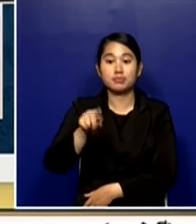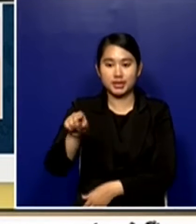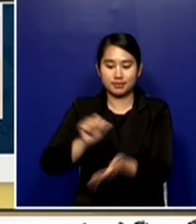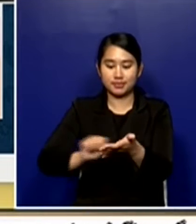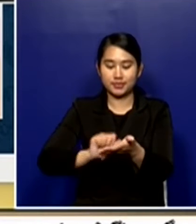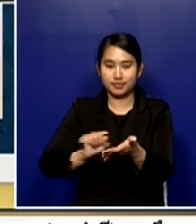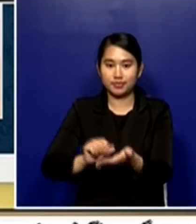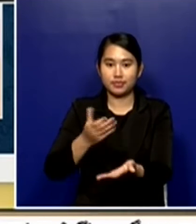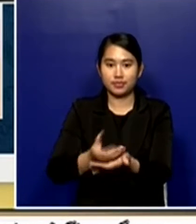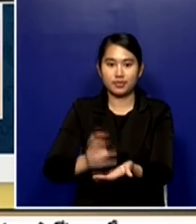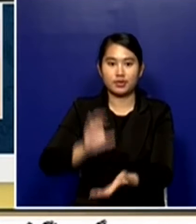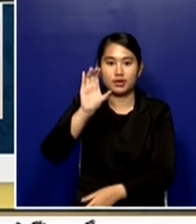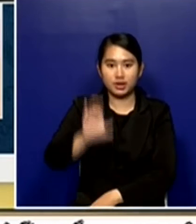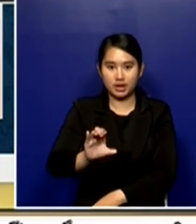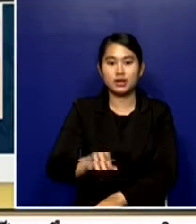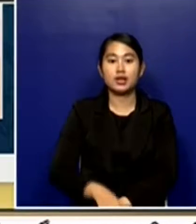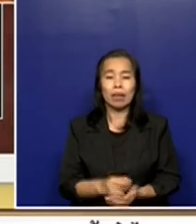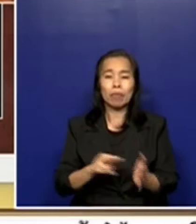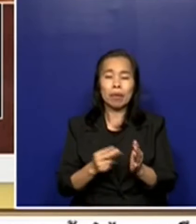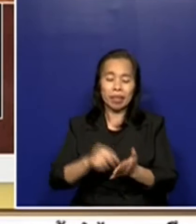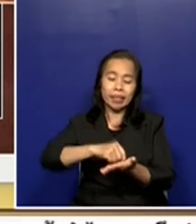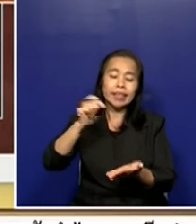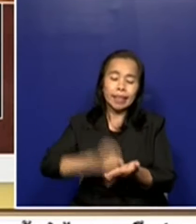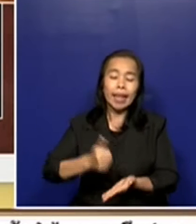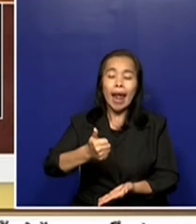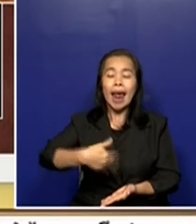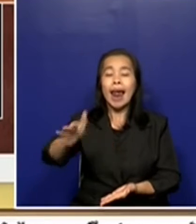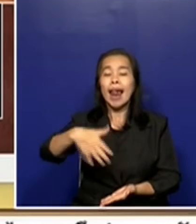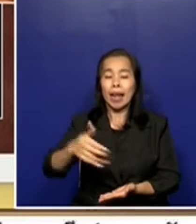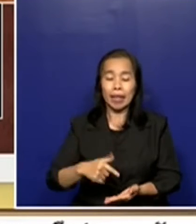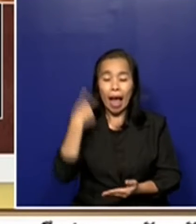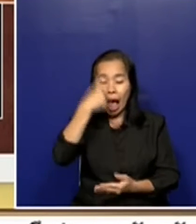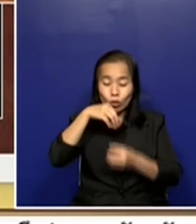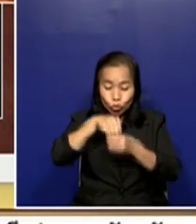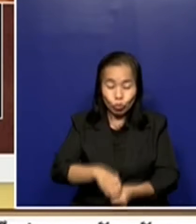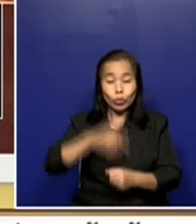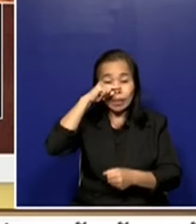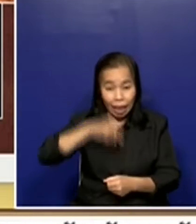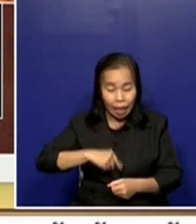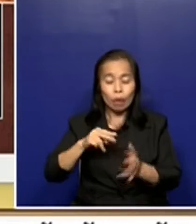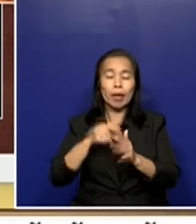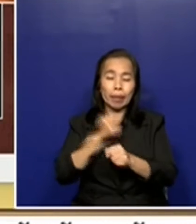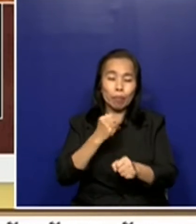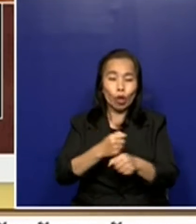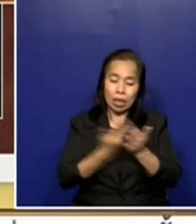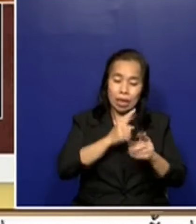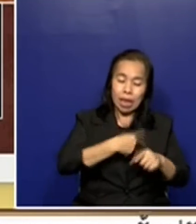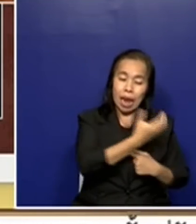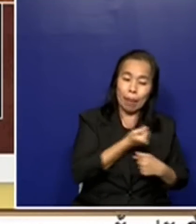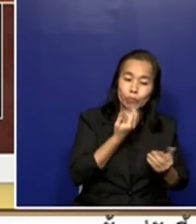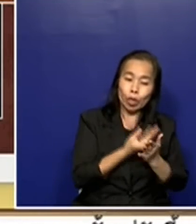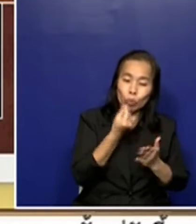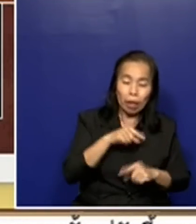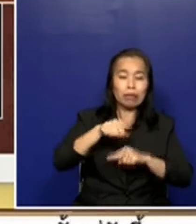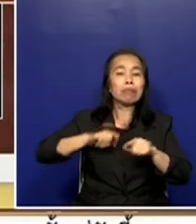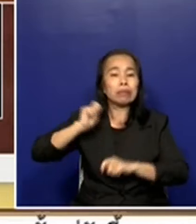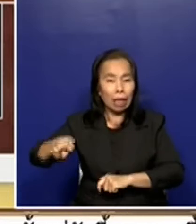ซึ่จะได้รประมาณ 5,045 บาทข้ต่ำนะครับนอกจากนั้น นางสาววมิพาอภิพรายเกี่ยวกับประเด็